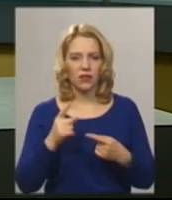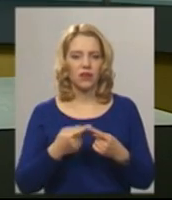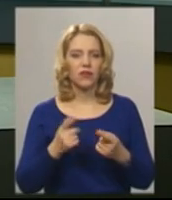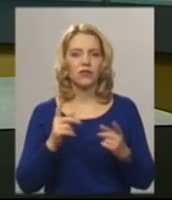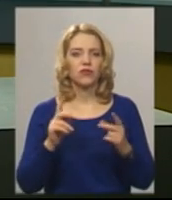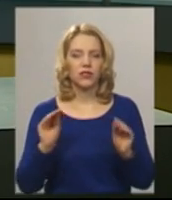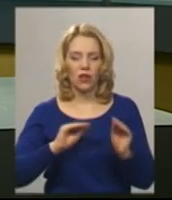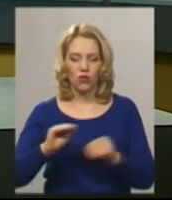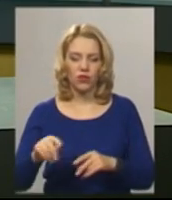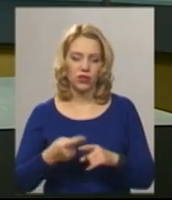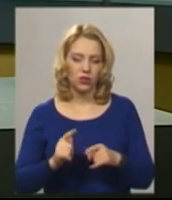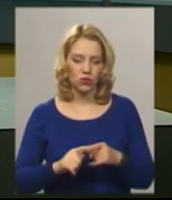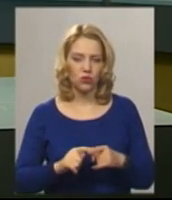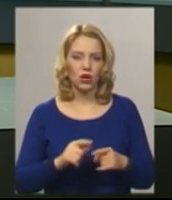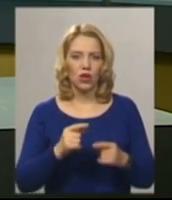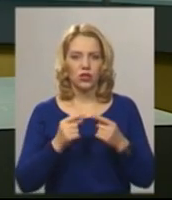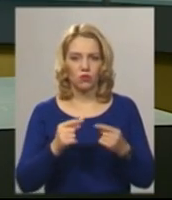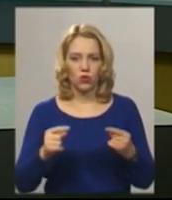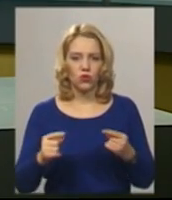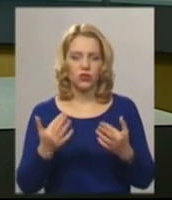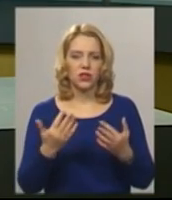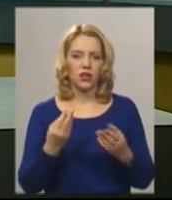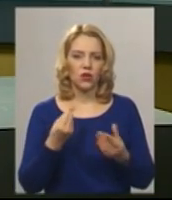коштувала місту – детальніше в сюжеті Дмитра Тетюхи.